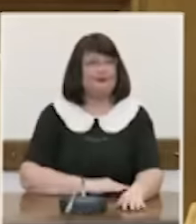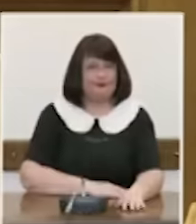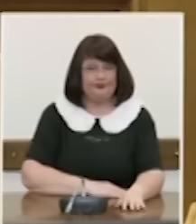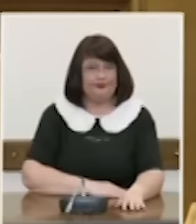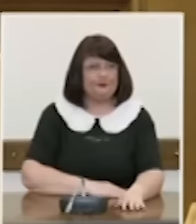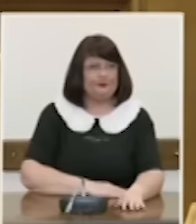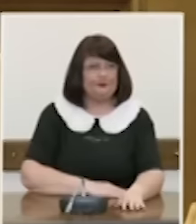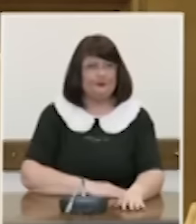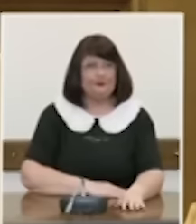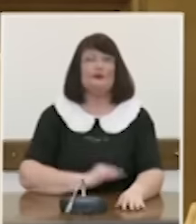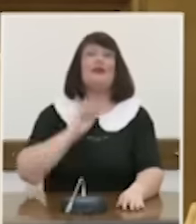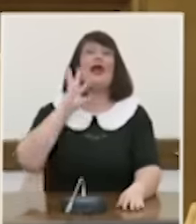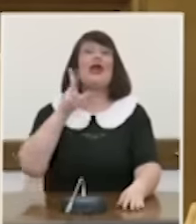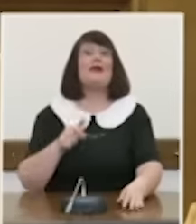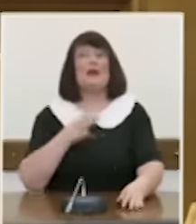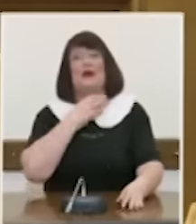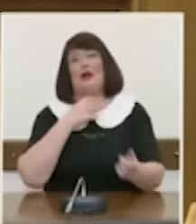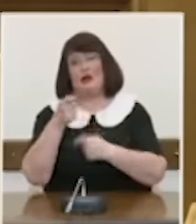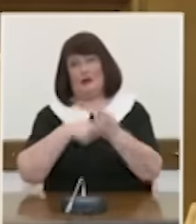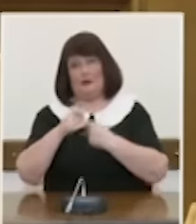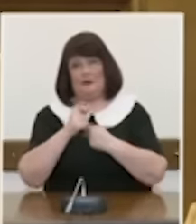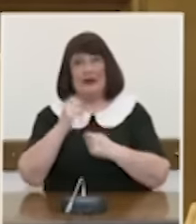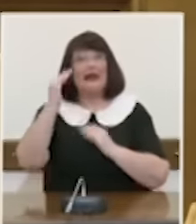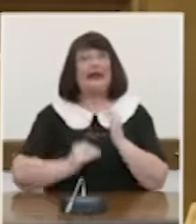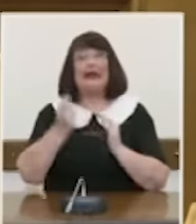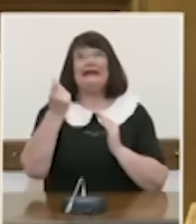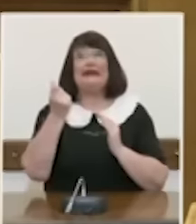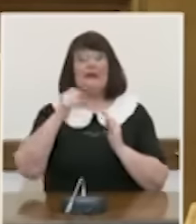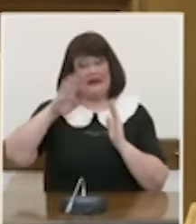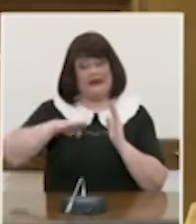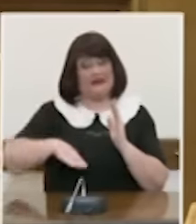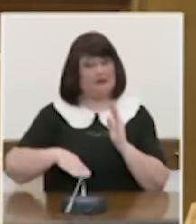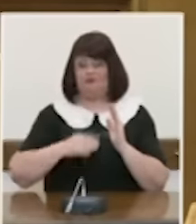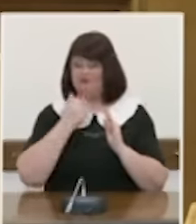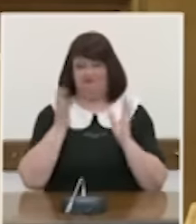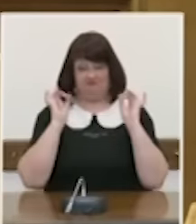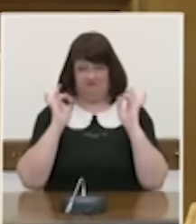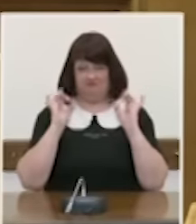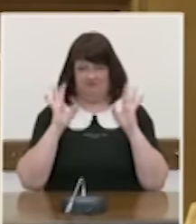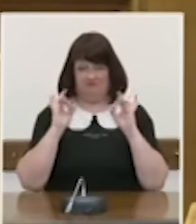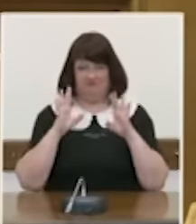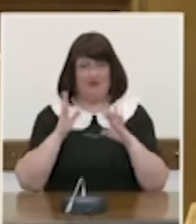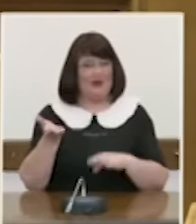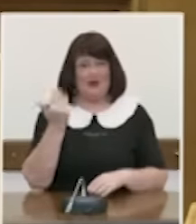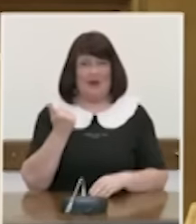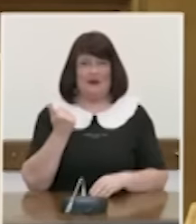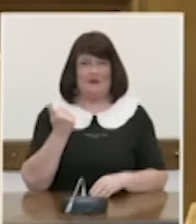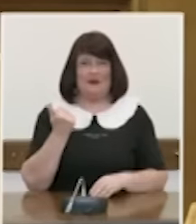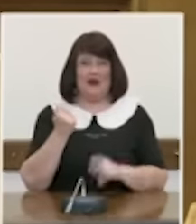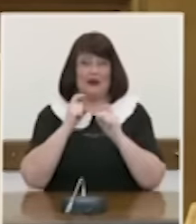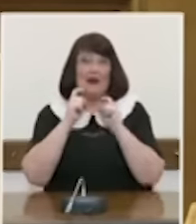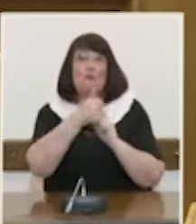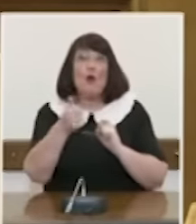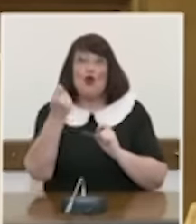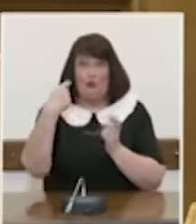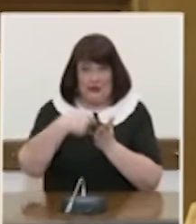μέρα. Πτώση τιμών δεν έχει εντοπίσει κανένας από αυτούς που είναι εξαρτημένοι από το μισθό τους, για